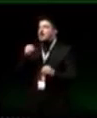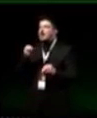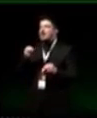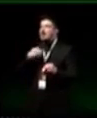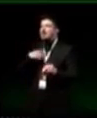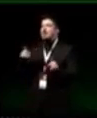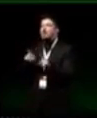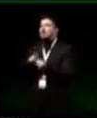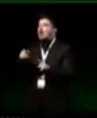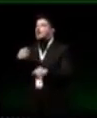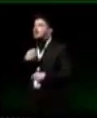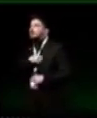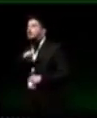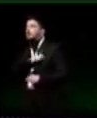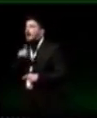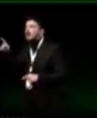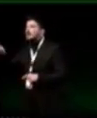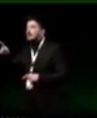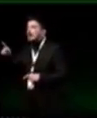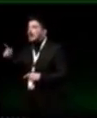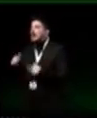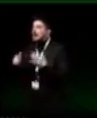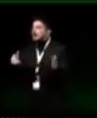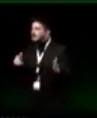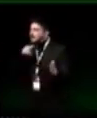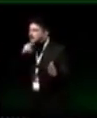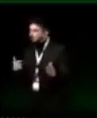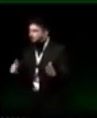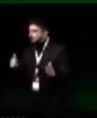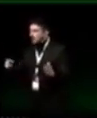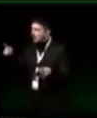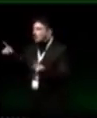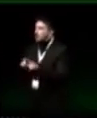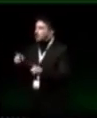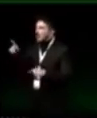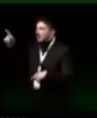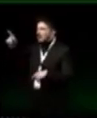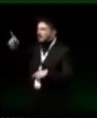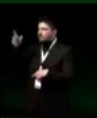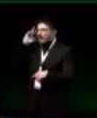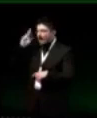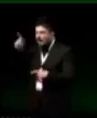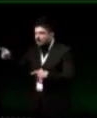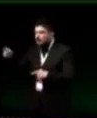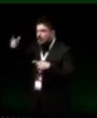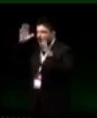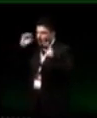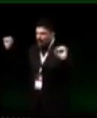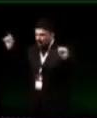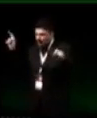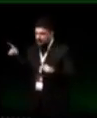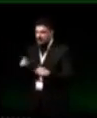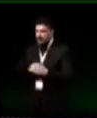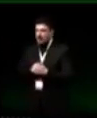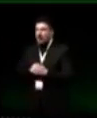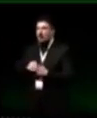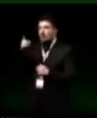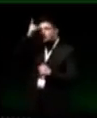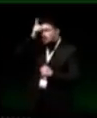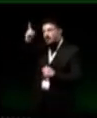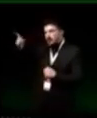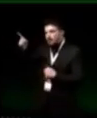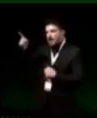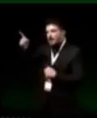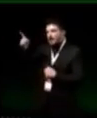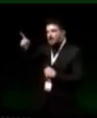in Spagna? Come è totalmente oggi irrilevante in Francia? Come è totalmente irrilevante in Olanda? Come è totalmente irrilevante in Germania?